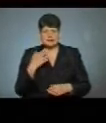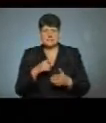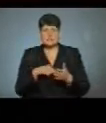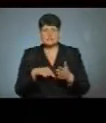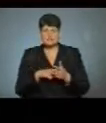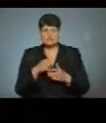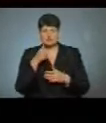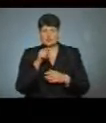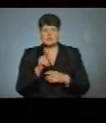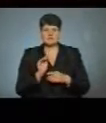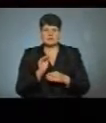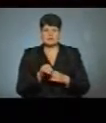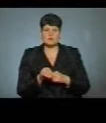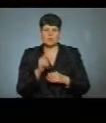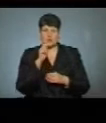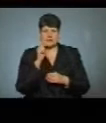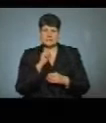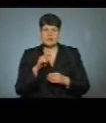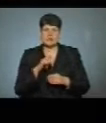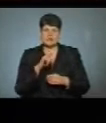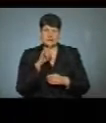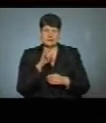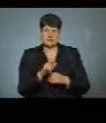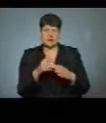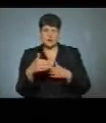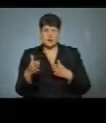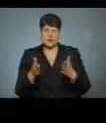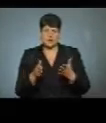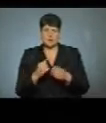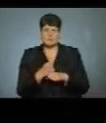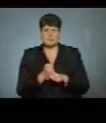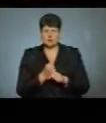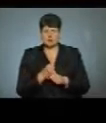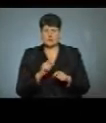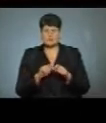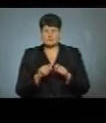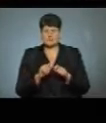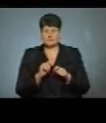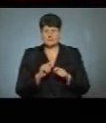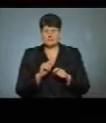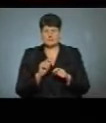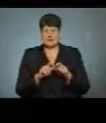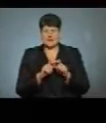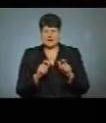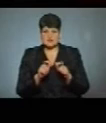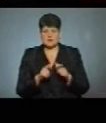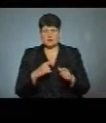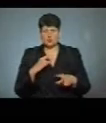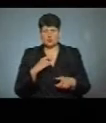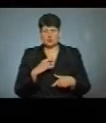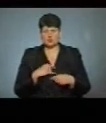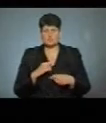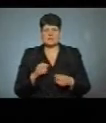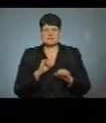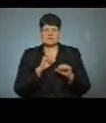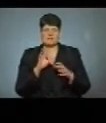Вчора там завантажили в український літак Збройних сил України коробки з лабораторними та експрес-тестами, масками, дезінфікаторами, костюмами захисту. Ці